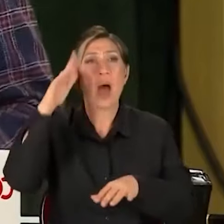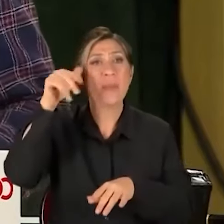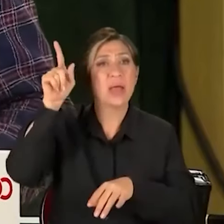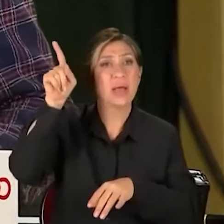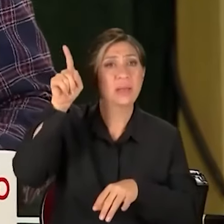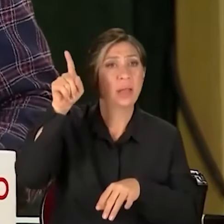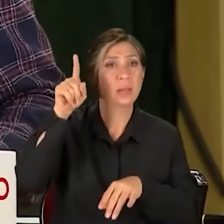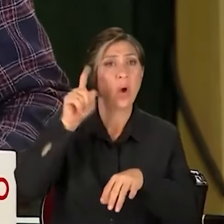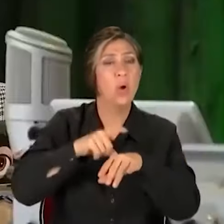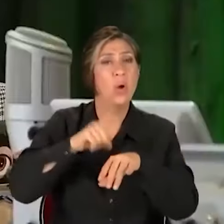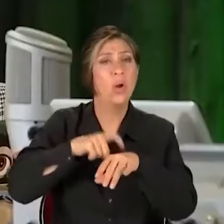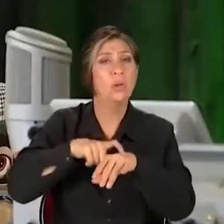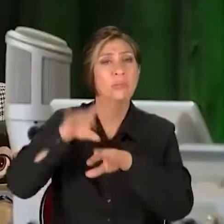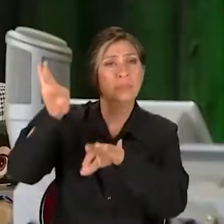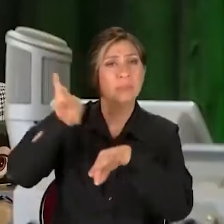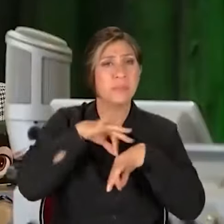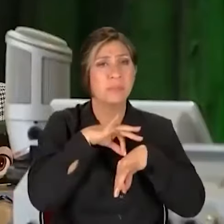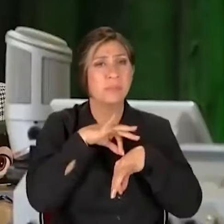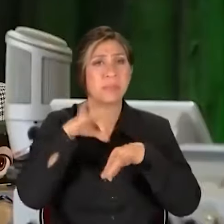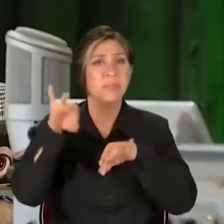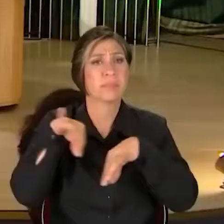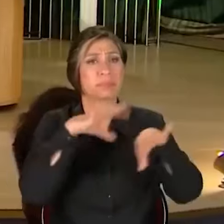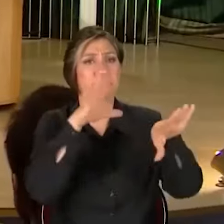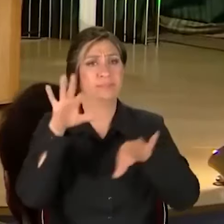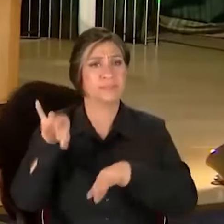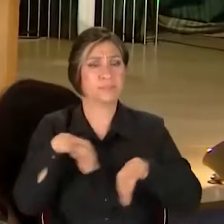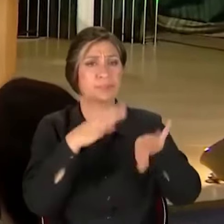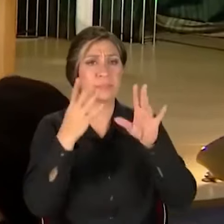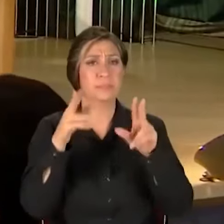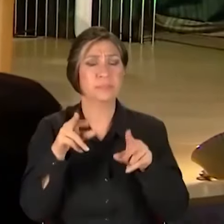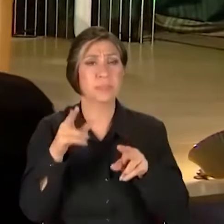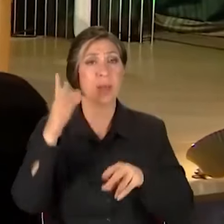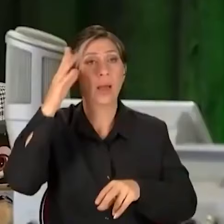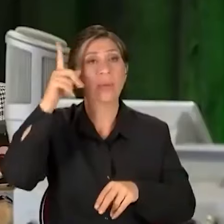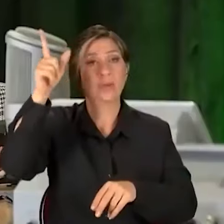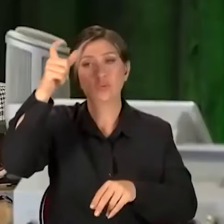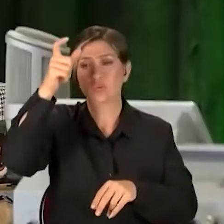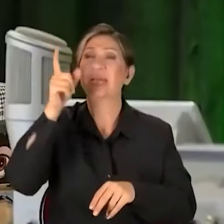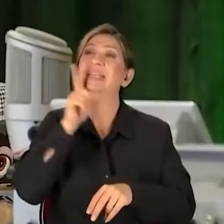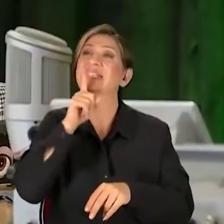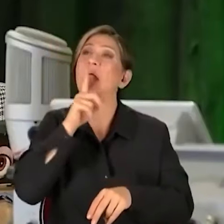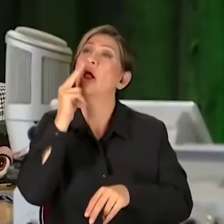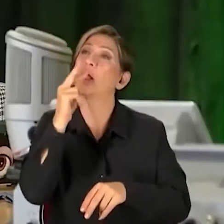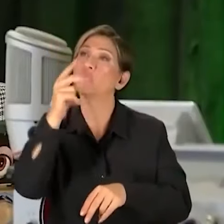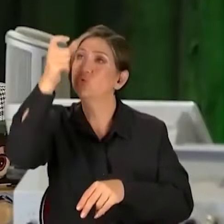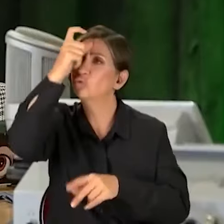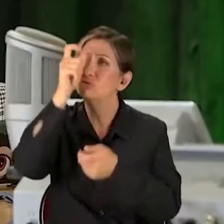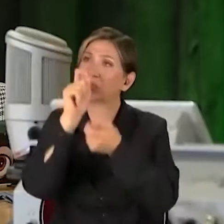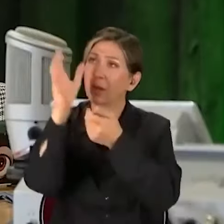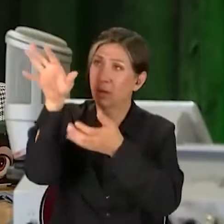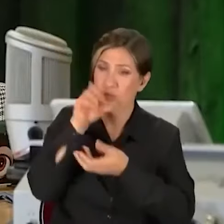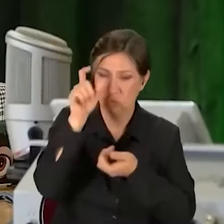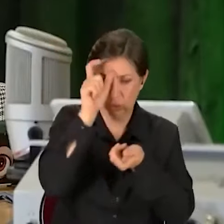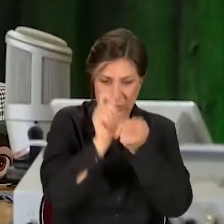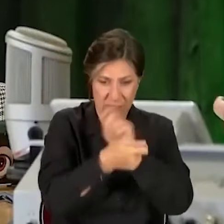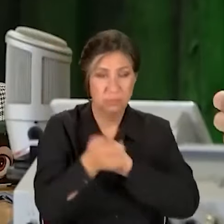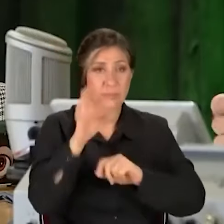Amerika'dan dublaj edilmiş, yani translate edilmiş rapler. Amerika'da iş artık çok